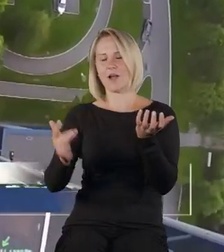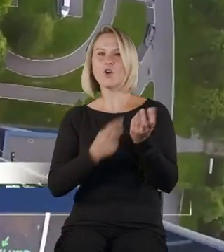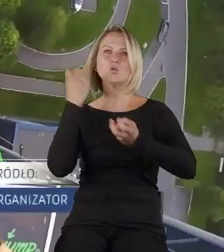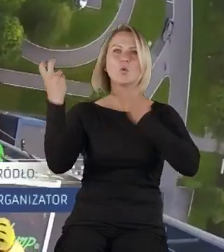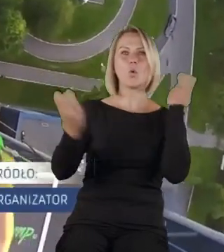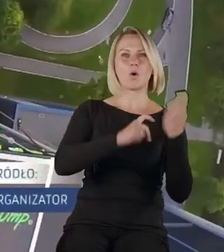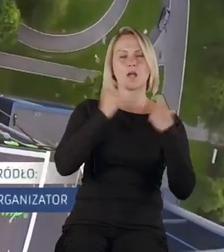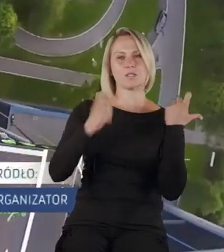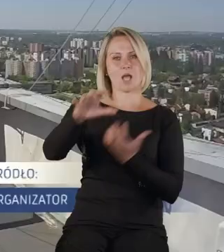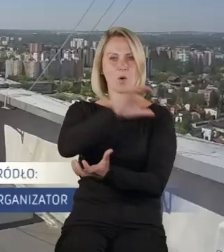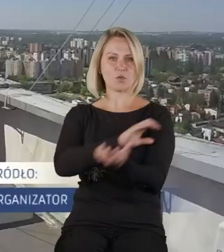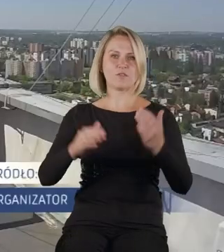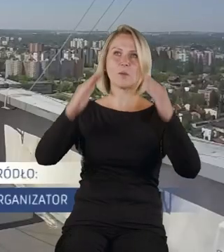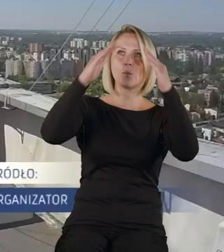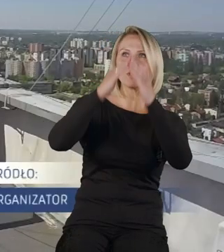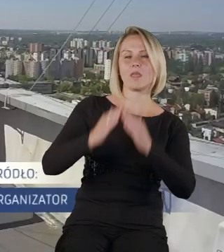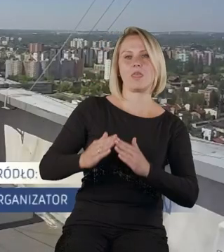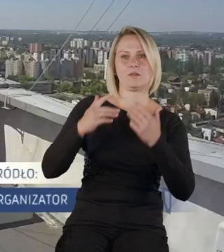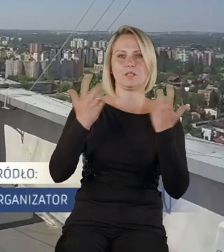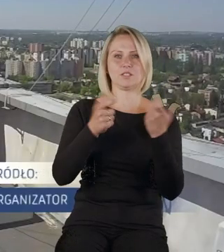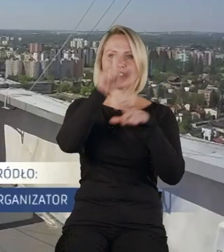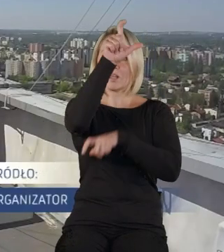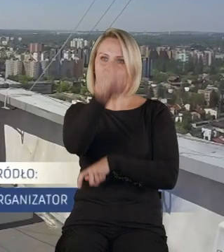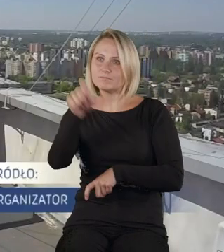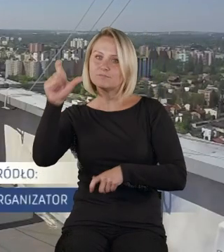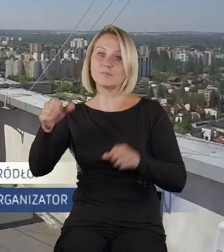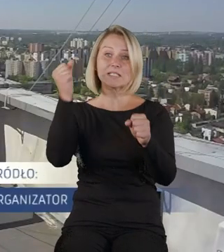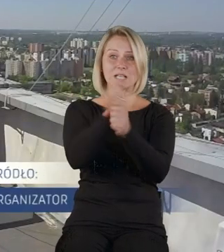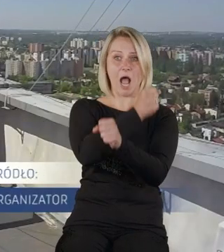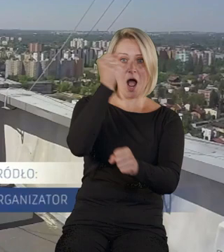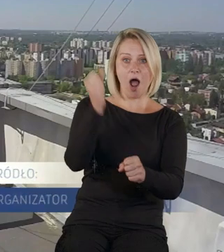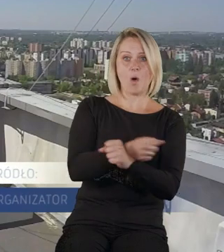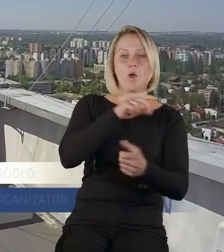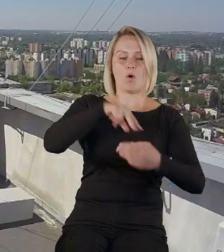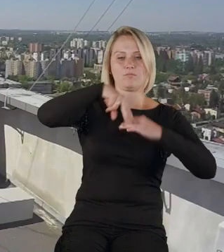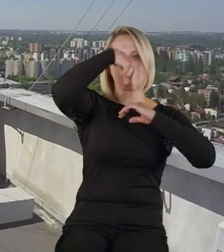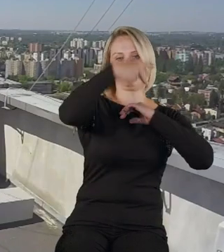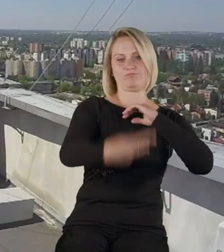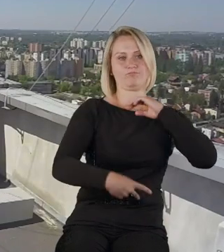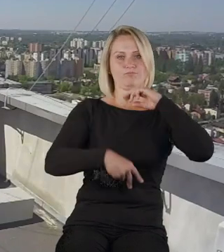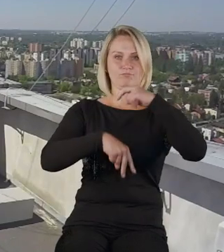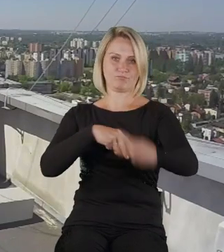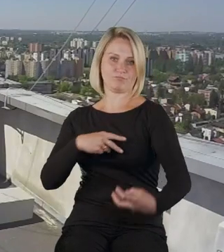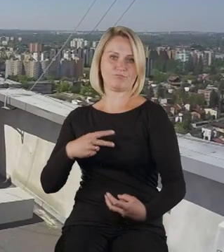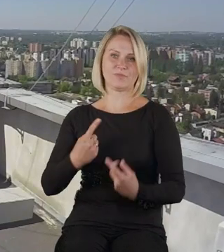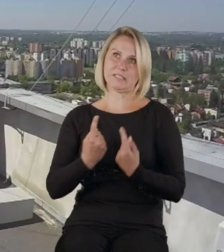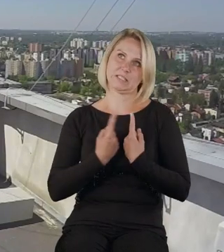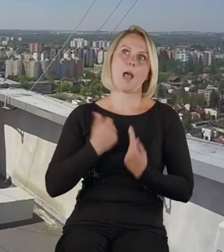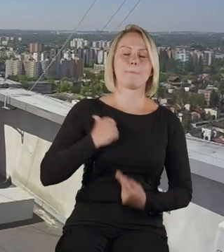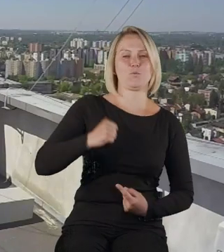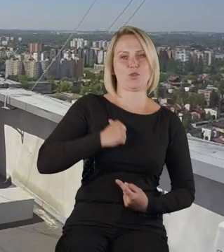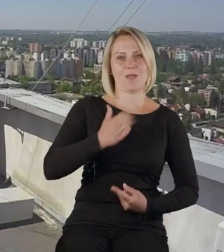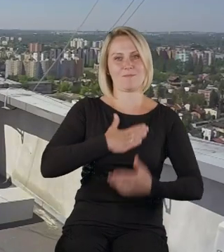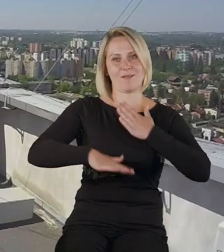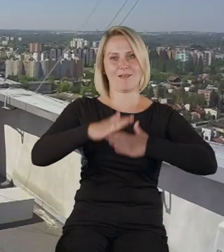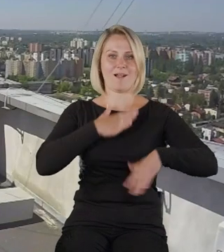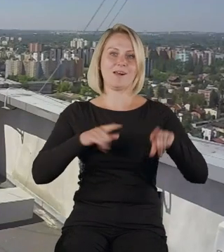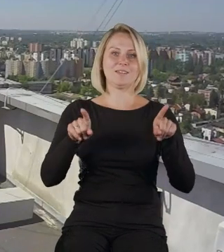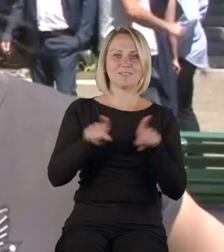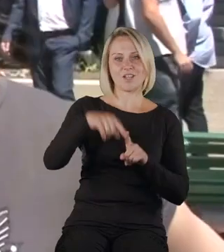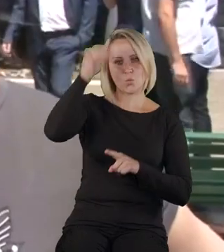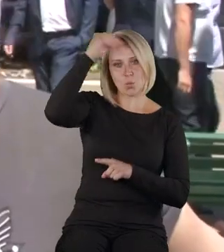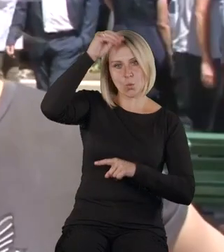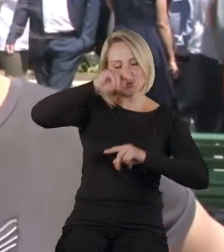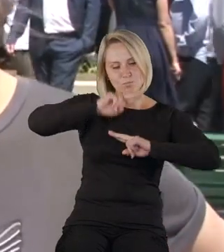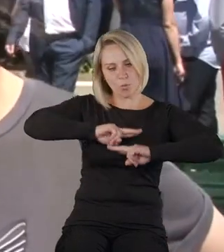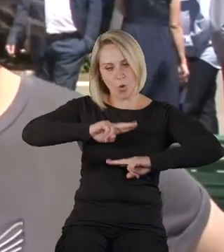różne budynki, skały i stamtąd skaczemy. Myślę, że dla samego siebie, dla nauki pokory i